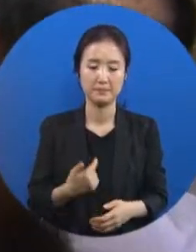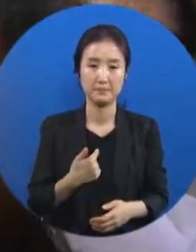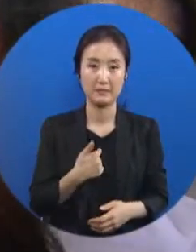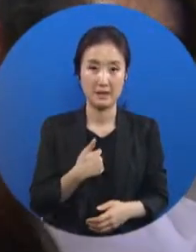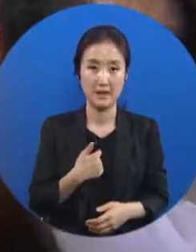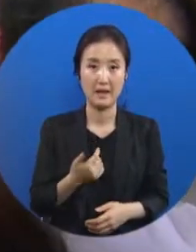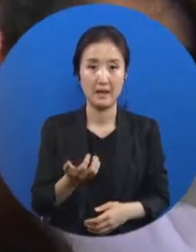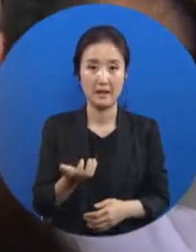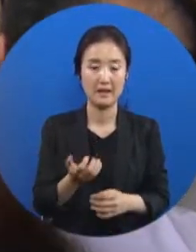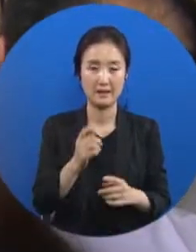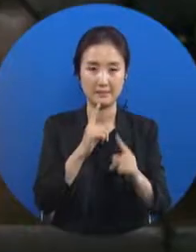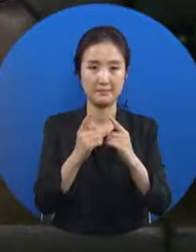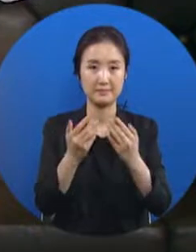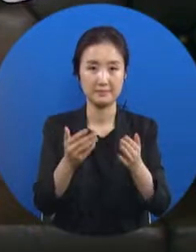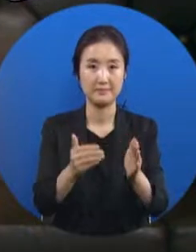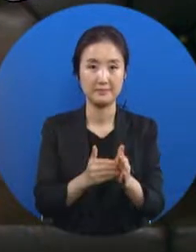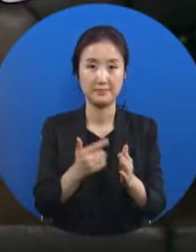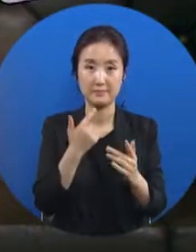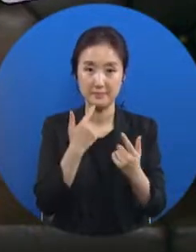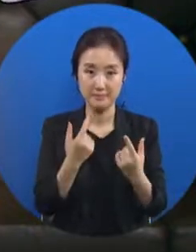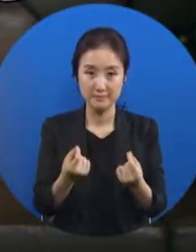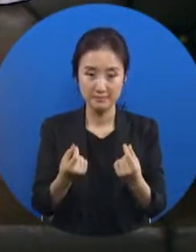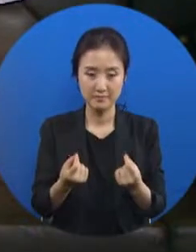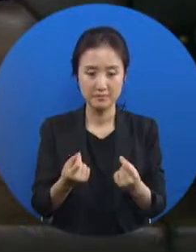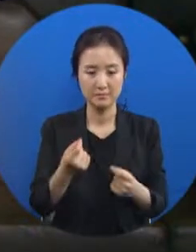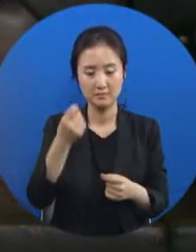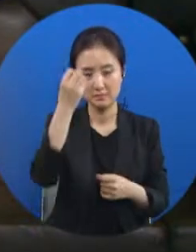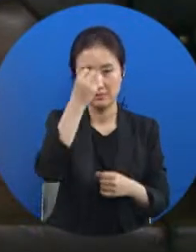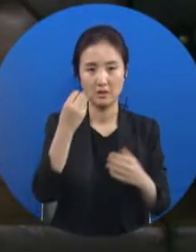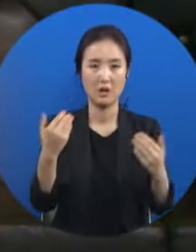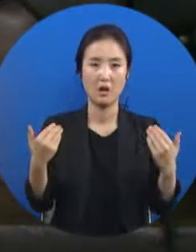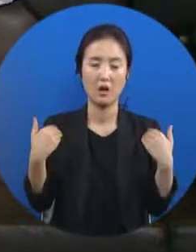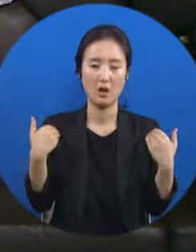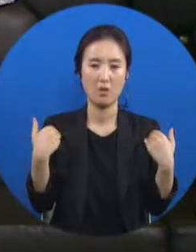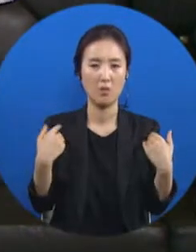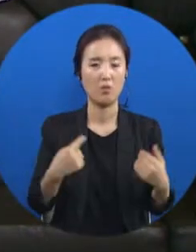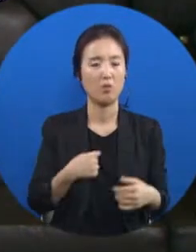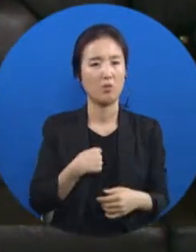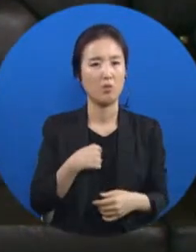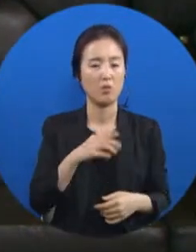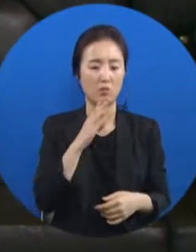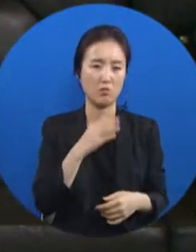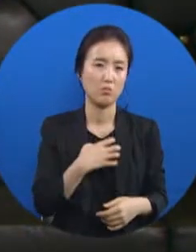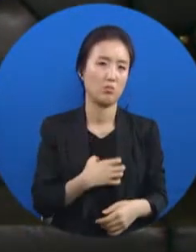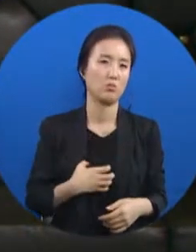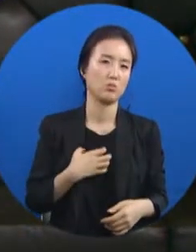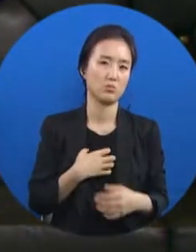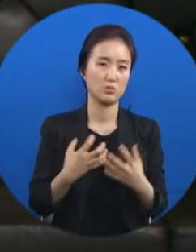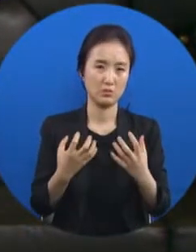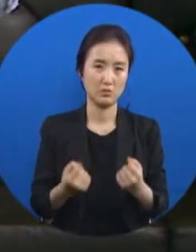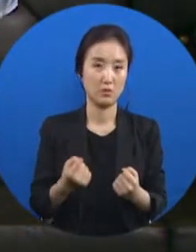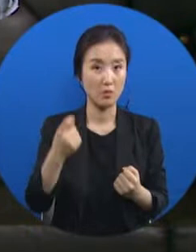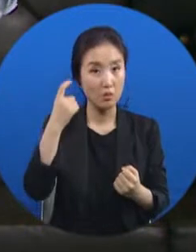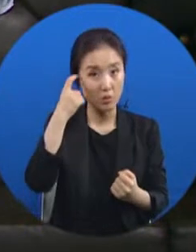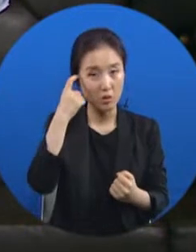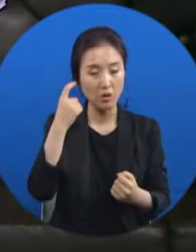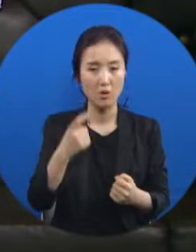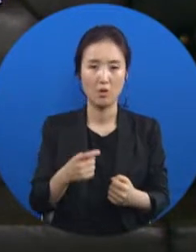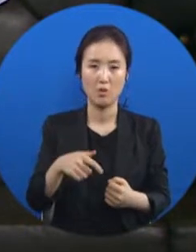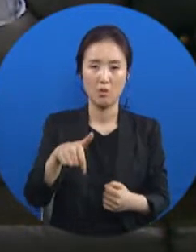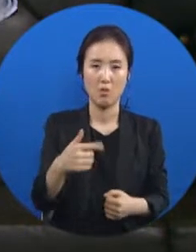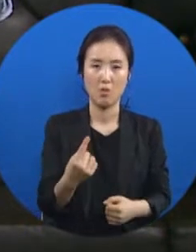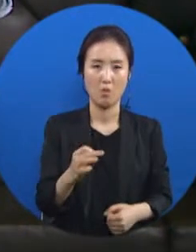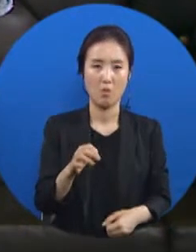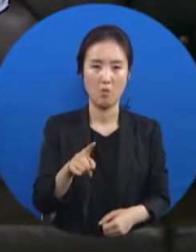말씀드렸잖아요. 고등학교. 이거 위기였어요. 저한테는. 저희 아버지가 그랬어요. 야 너 공부 안 가서 어떡할 거냐. 어? 공고를 갔어야지